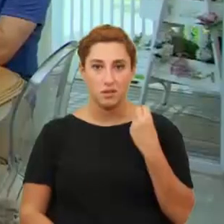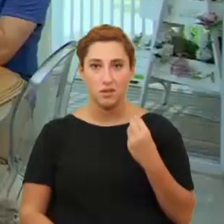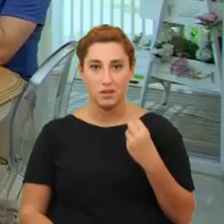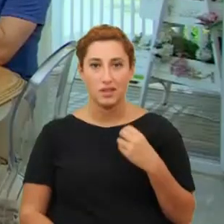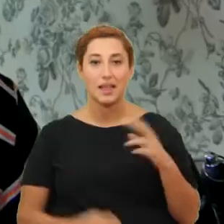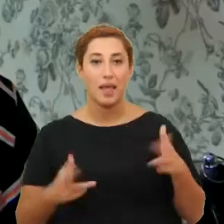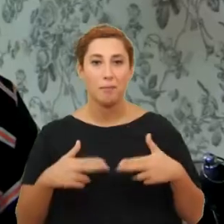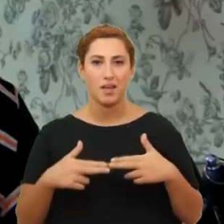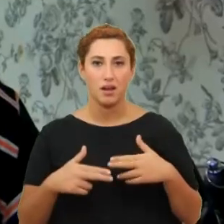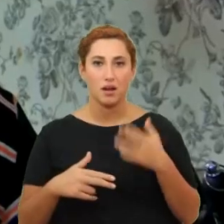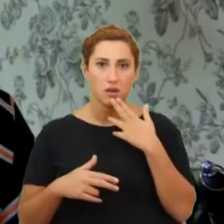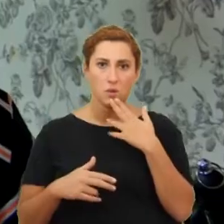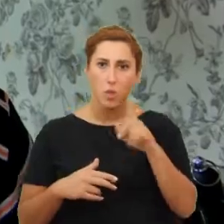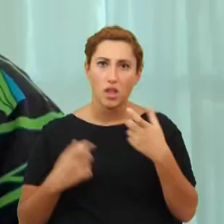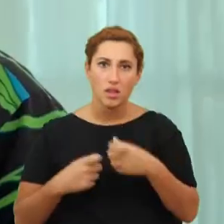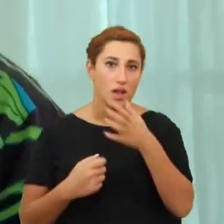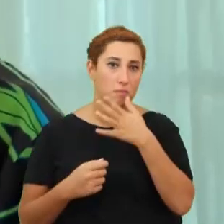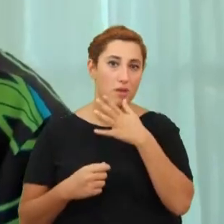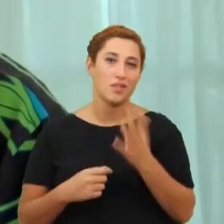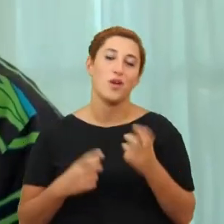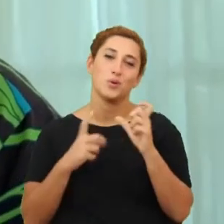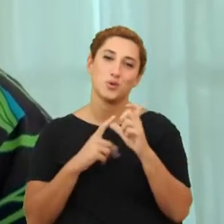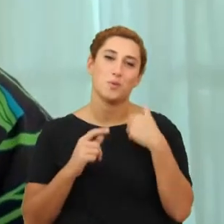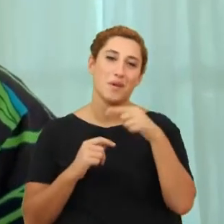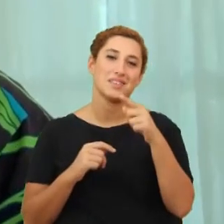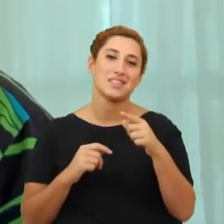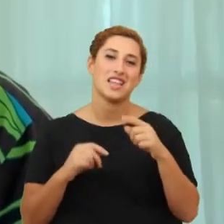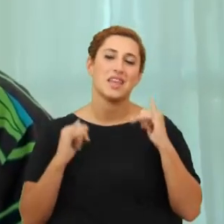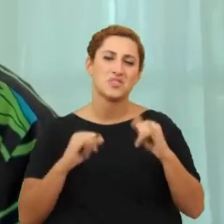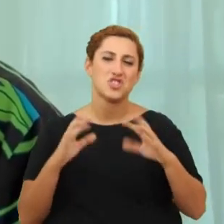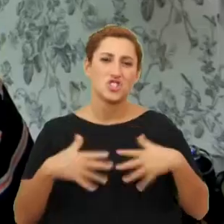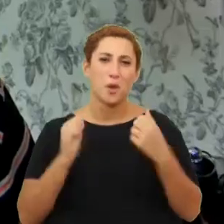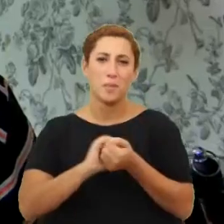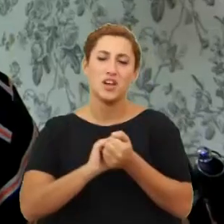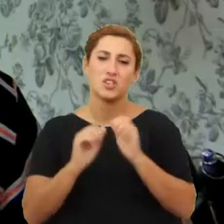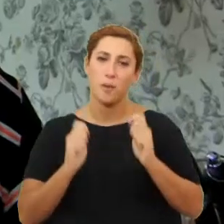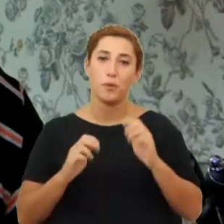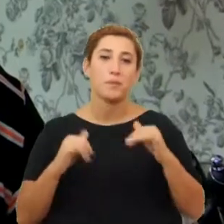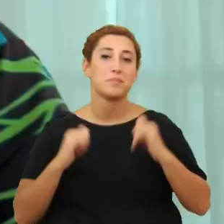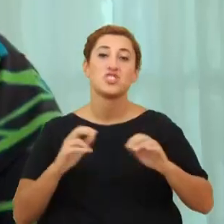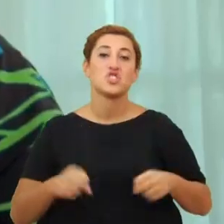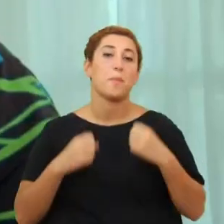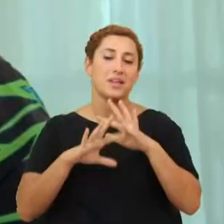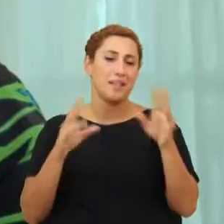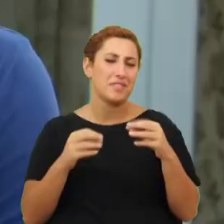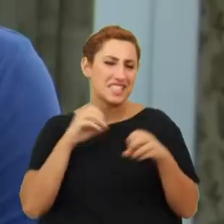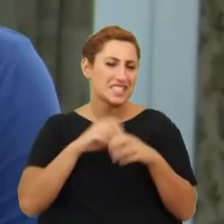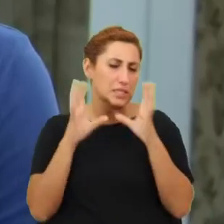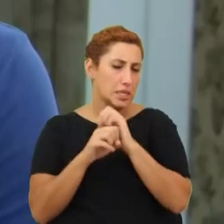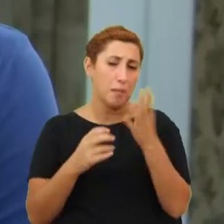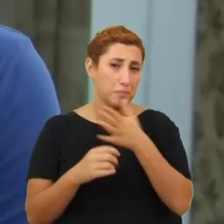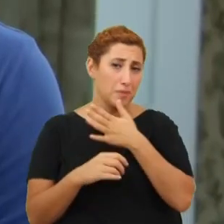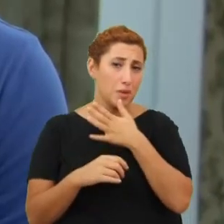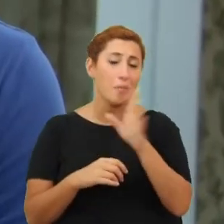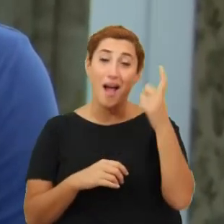bak. Kemerin. Kız o nereden biliyor? Şükrücüğüm, ben sen kirli çamaşırlarını yıkıyorum. Kirli çamaşırlarını da biliyorum doğal olarak. Ha